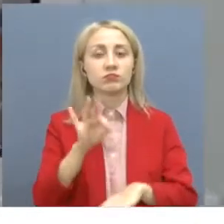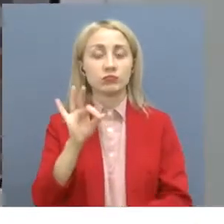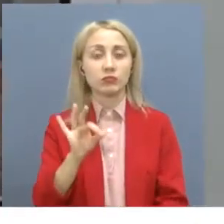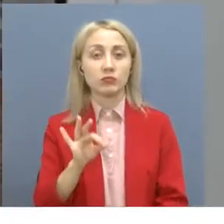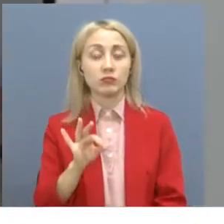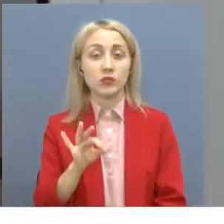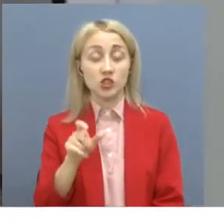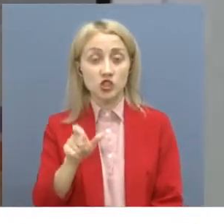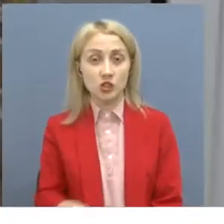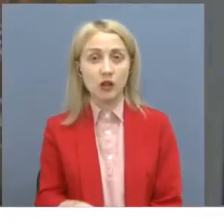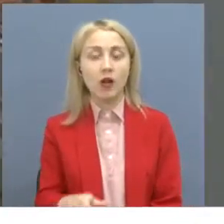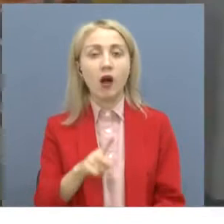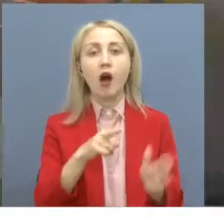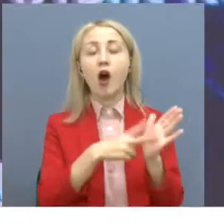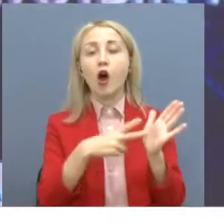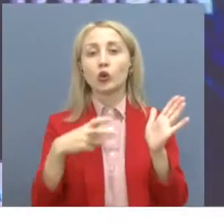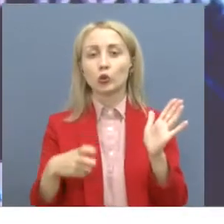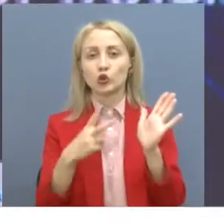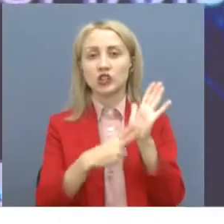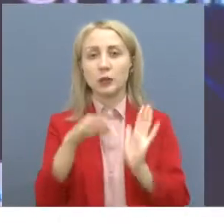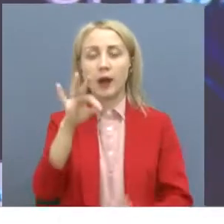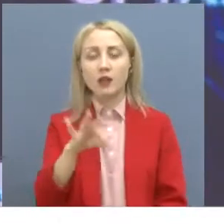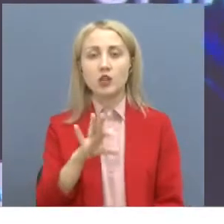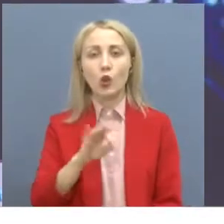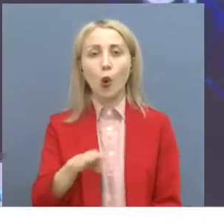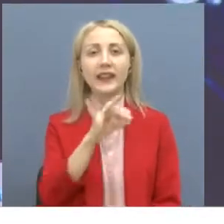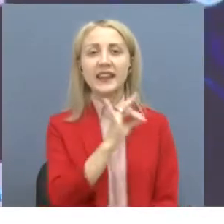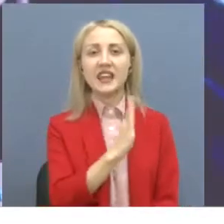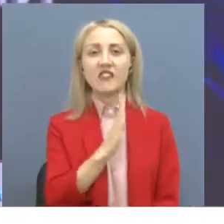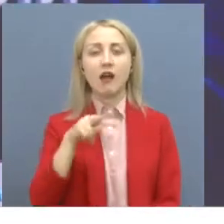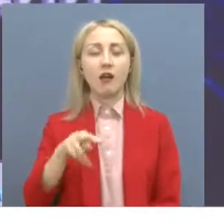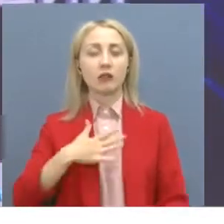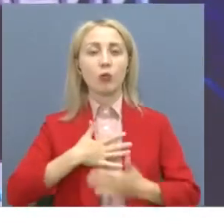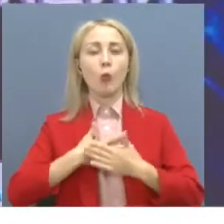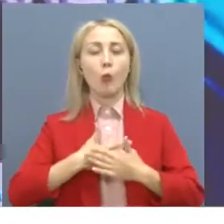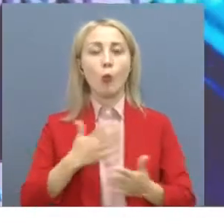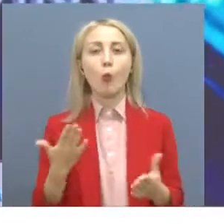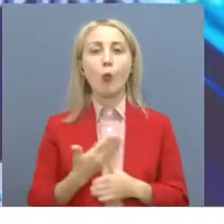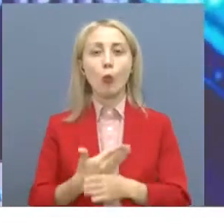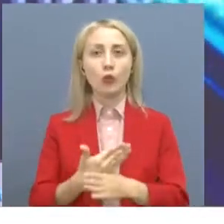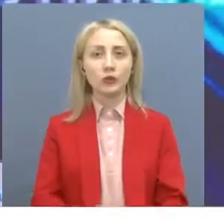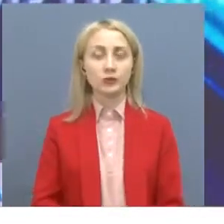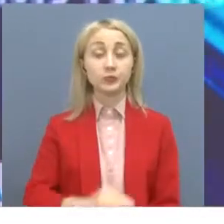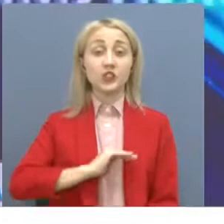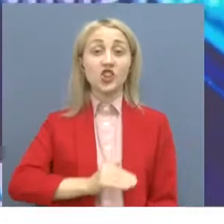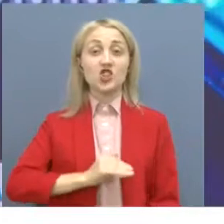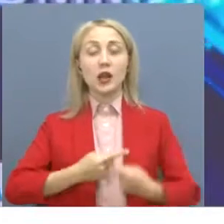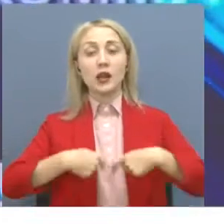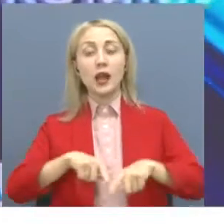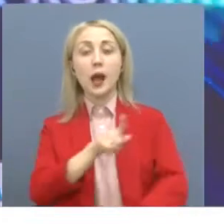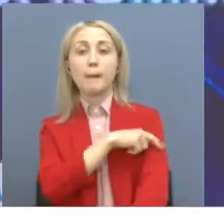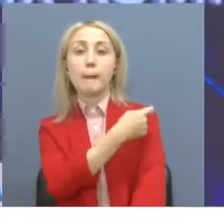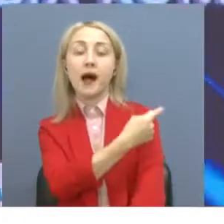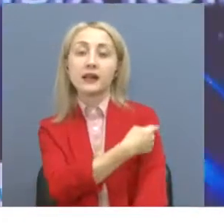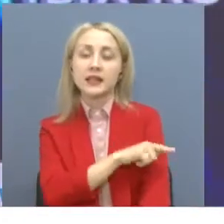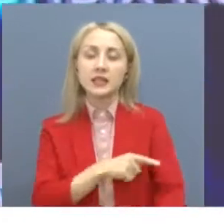саны көп, ауруханаларда орын тапшы. Аурухана сияқты төсек орындары жансақтау бөлімі бар жеке мекемелер біздің бұл